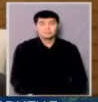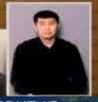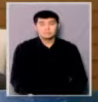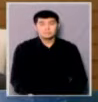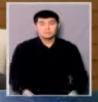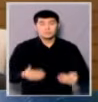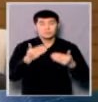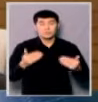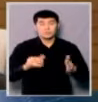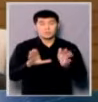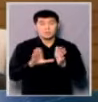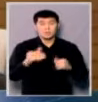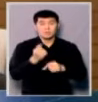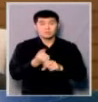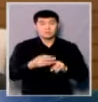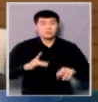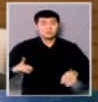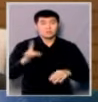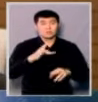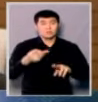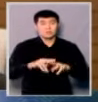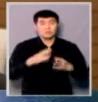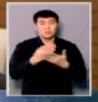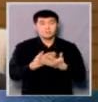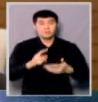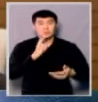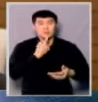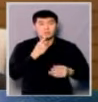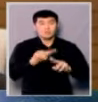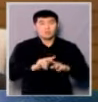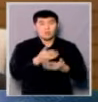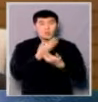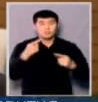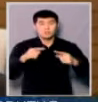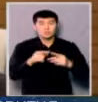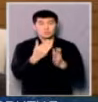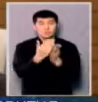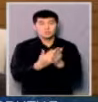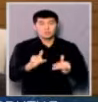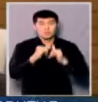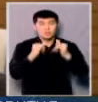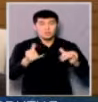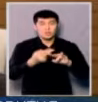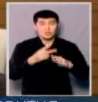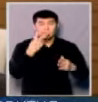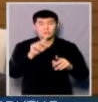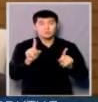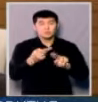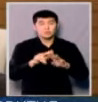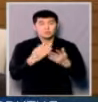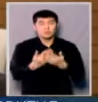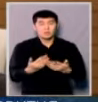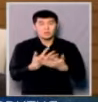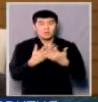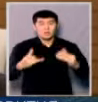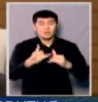В настоящее время в электроэнергетической отрасли республики сложилась сложная ситуация, вызванная отсутствием четкой стратегии ее развития. Несмотря на то, что в данное время